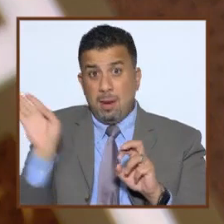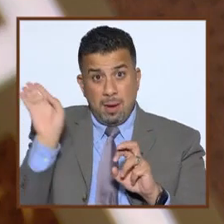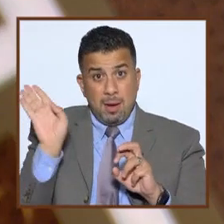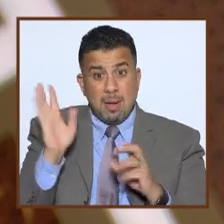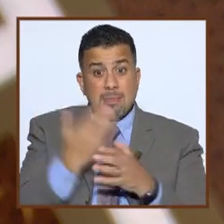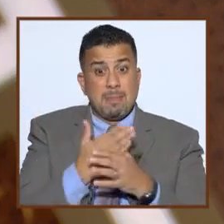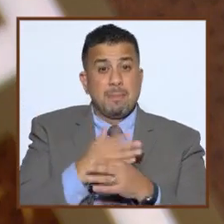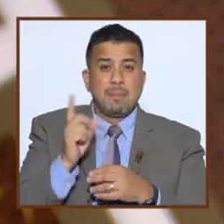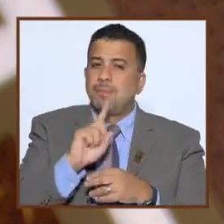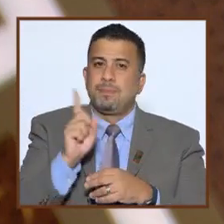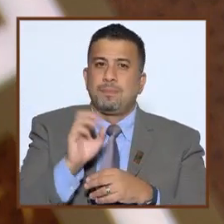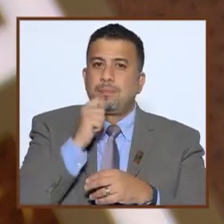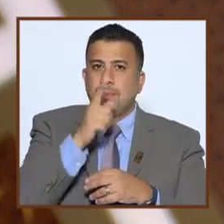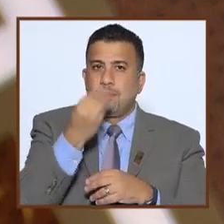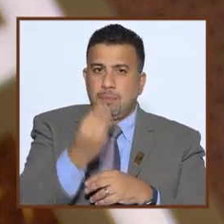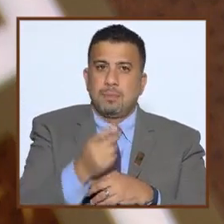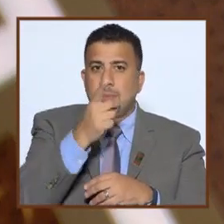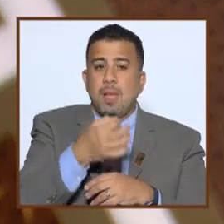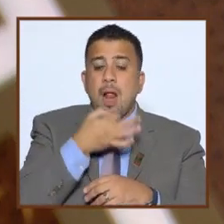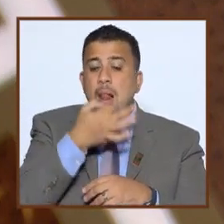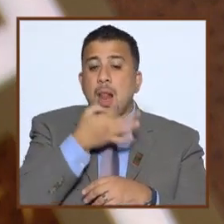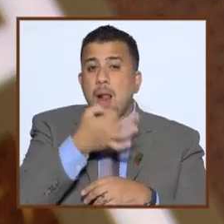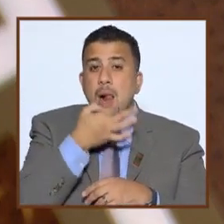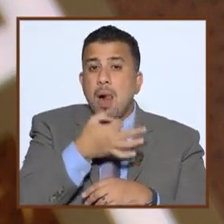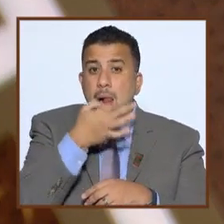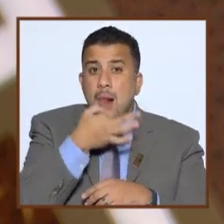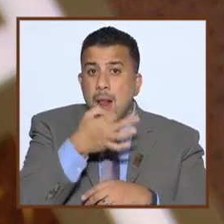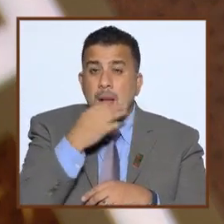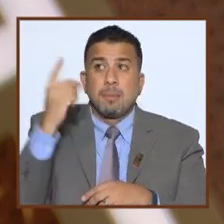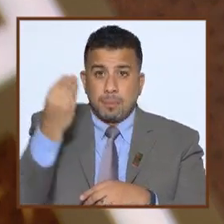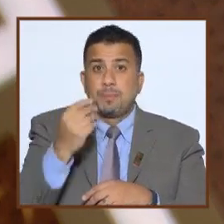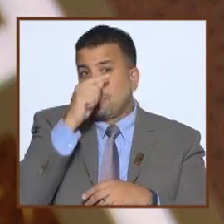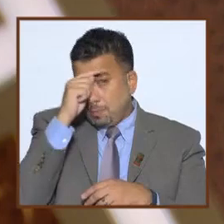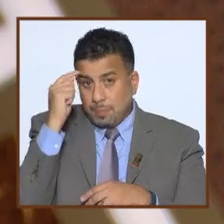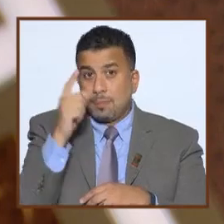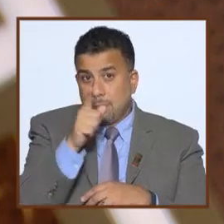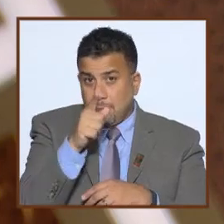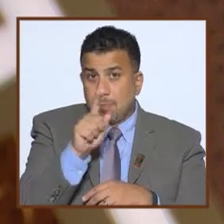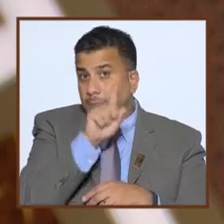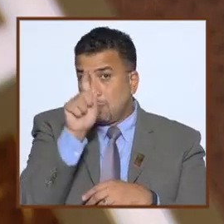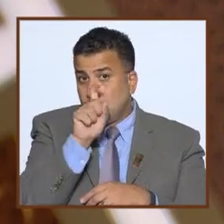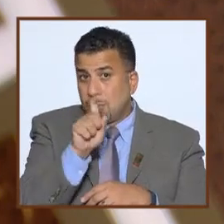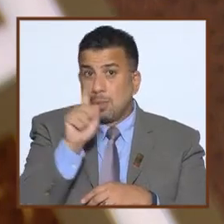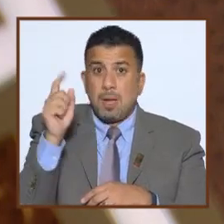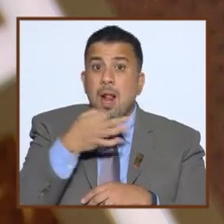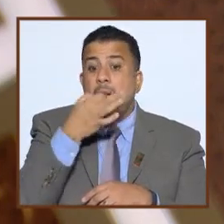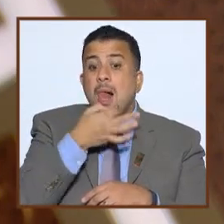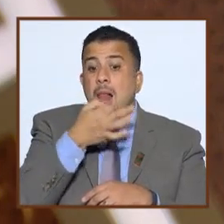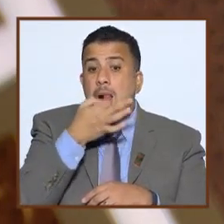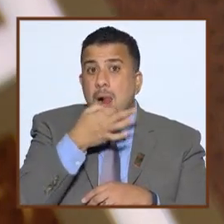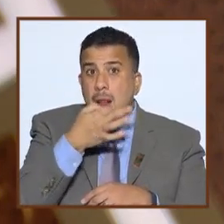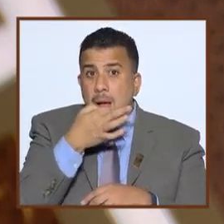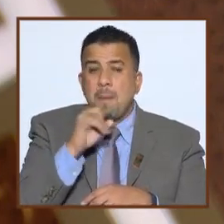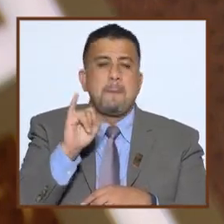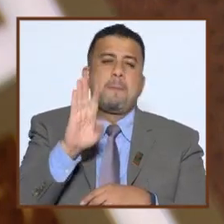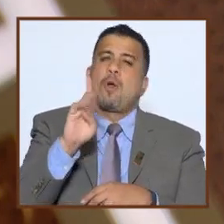الكلام اللي في الحمام يستطيع ان يردد خلف المؤذن او لا هذا اللي بحثها العلماء الجماهير يقولوا لا مكروه